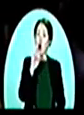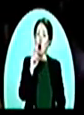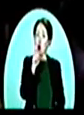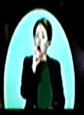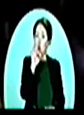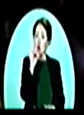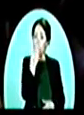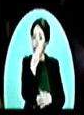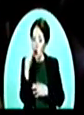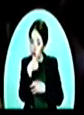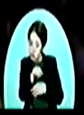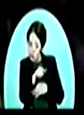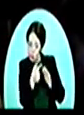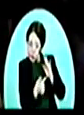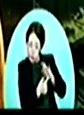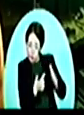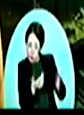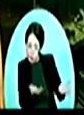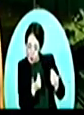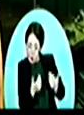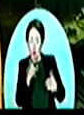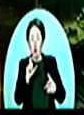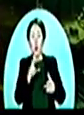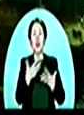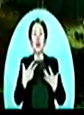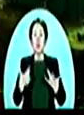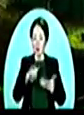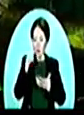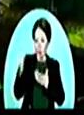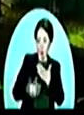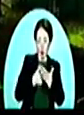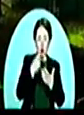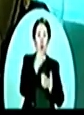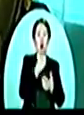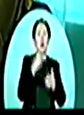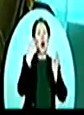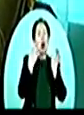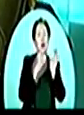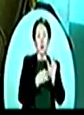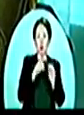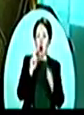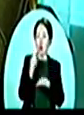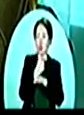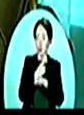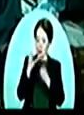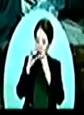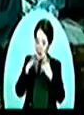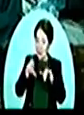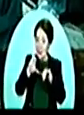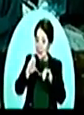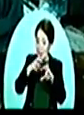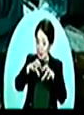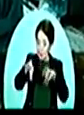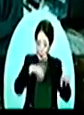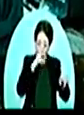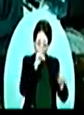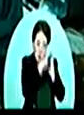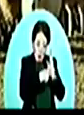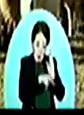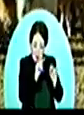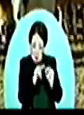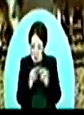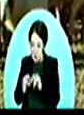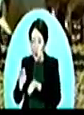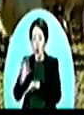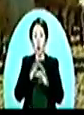бүтцэд тулгуурлан түүхий эдийн тогтолцоог бүрдүүлэх зорилгоор 2018 онд хийсэн оршооны салбарын үнэлгээ, 2019 онд хийсэн